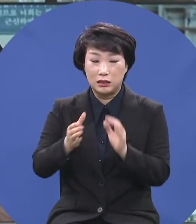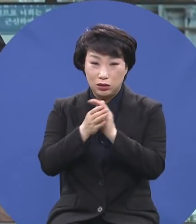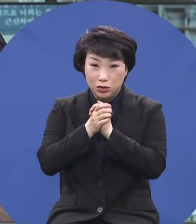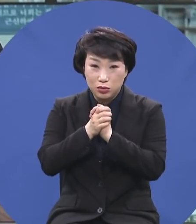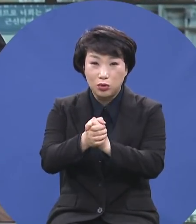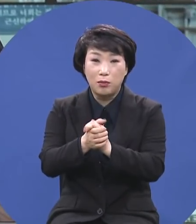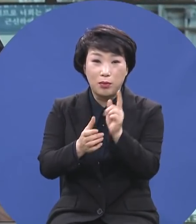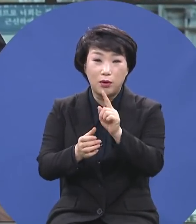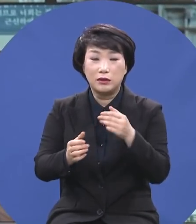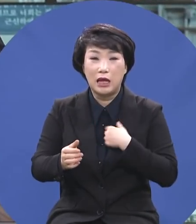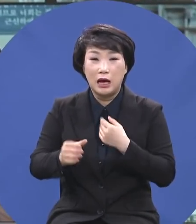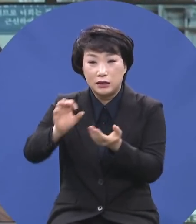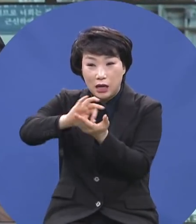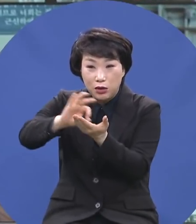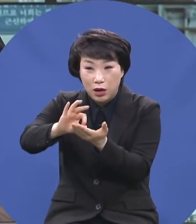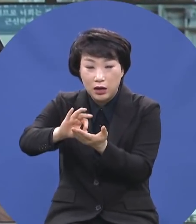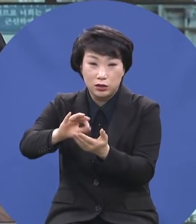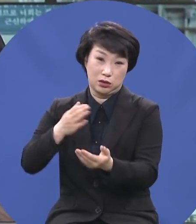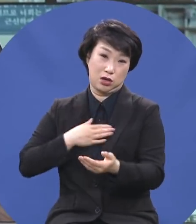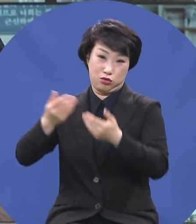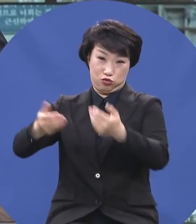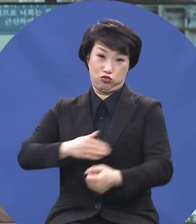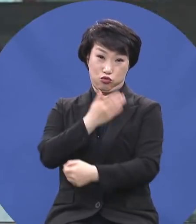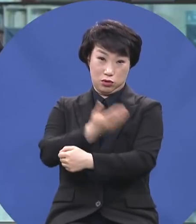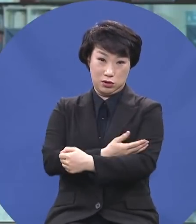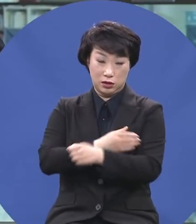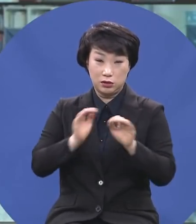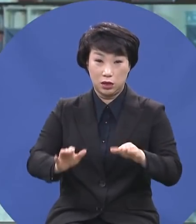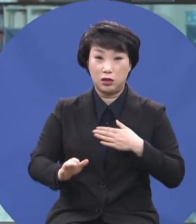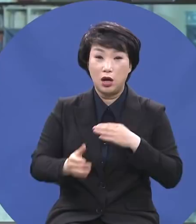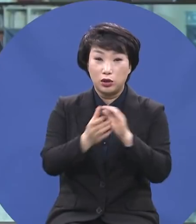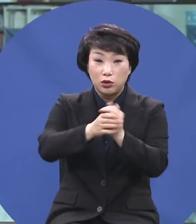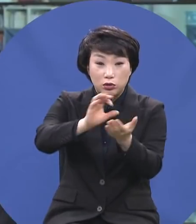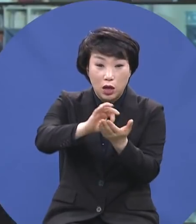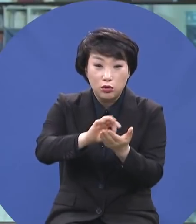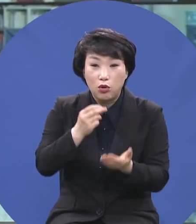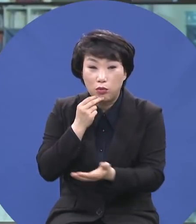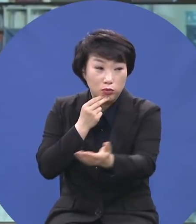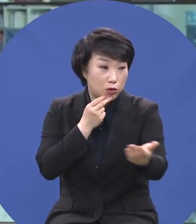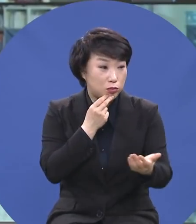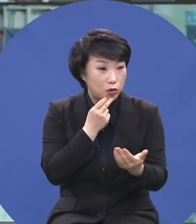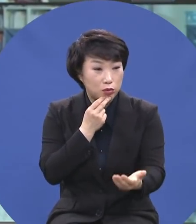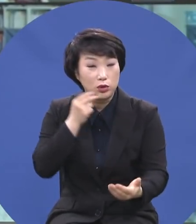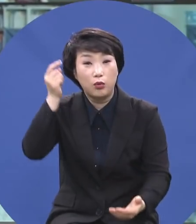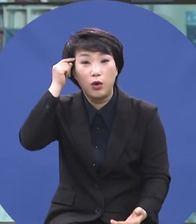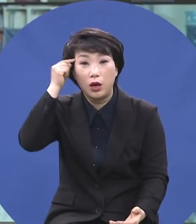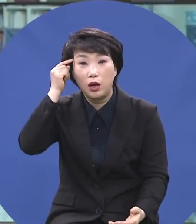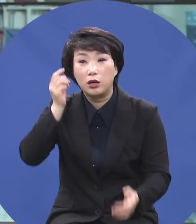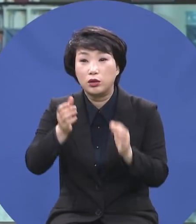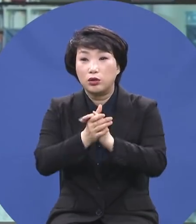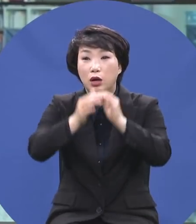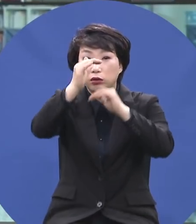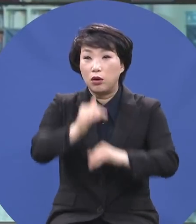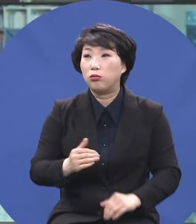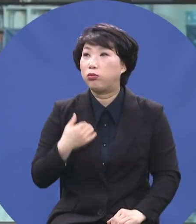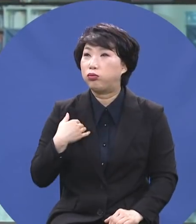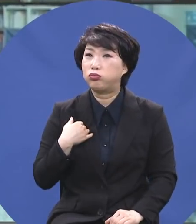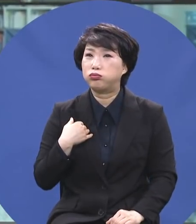사용할 수 있는 내게 주신 권리인데 기도를 사용하지 않는 사람들은 왜냐? 빌 바를